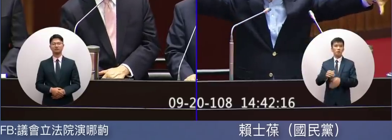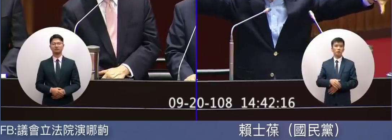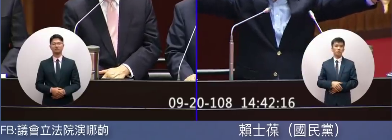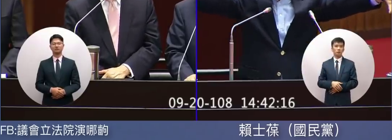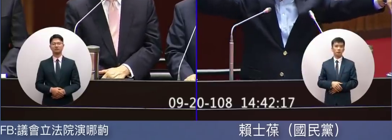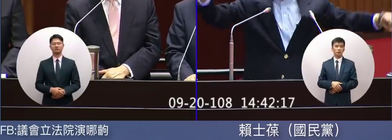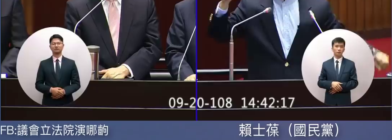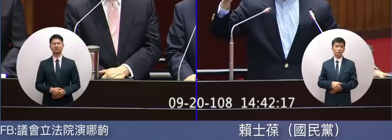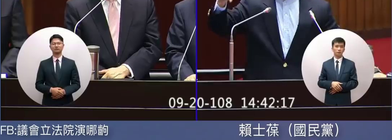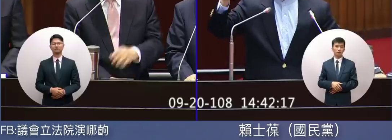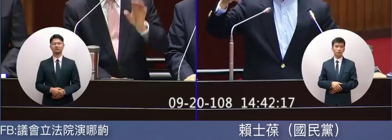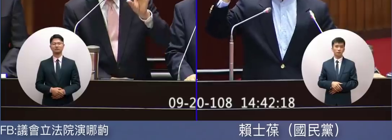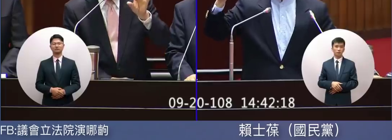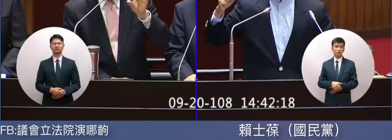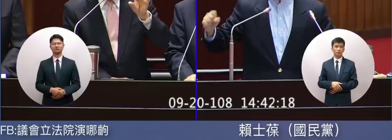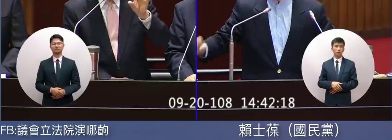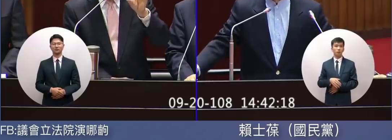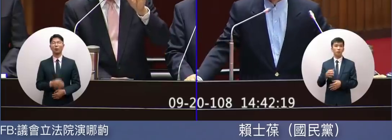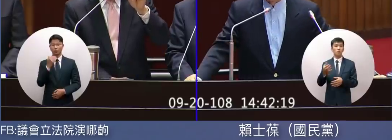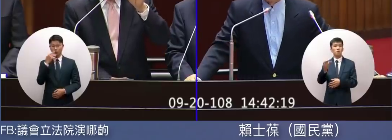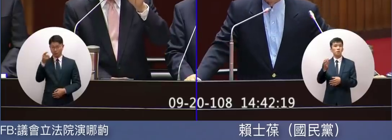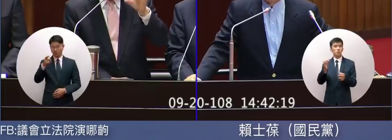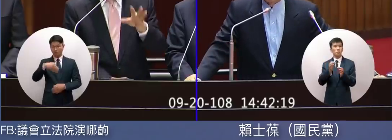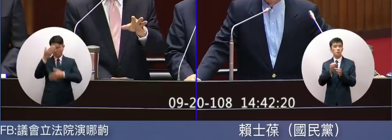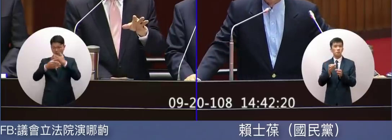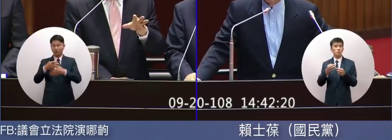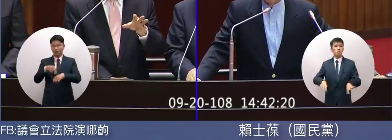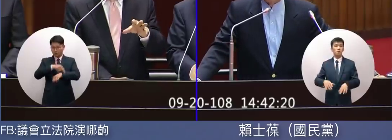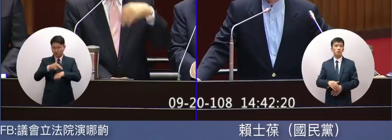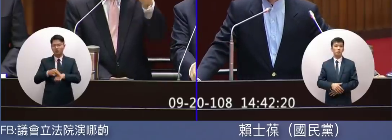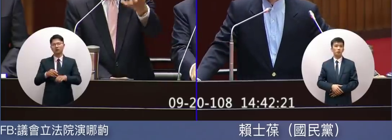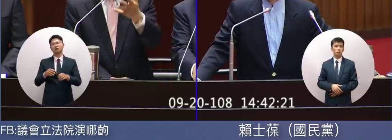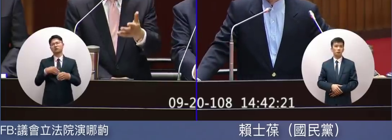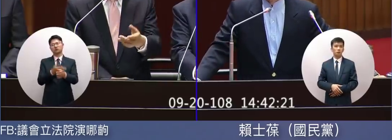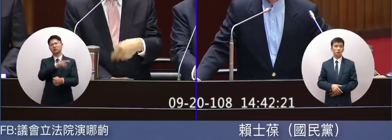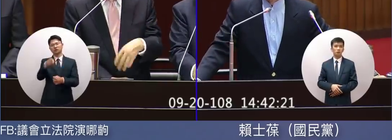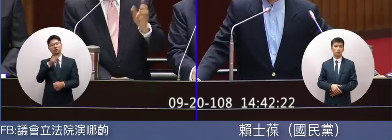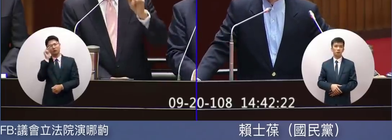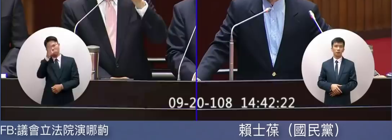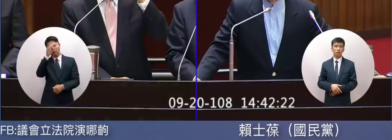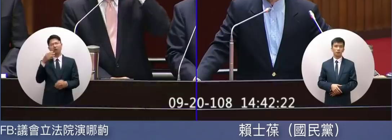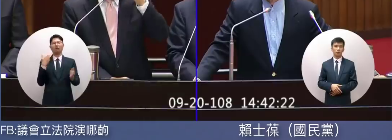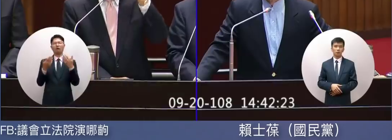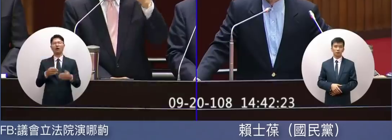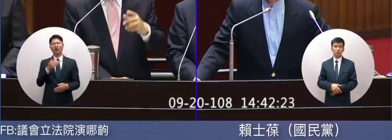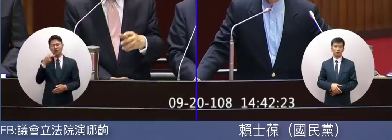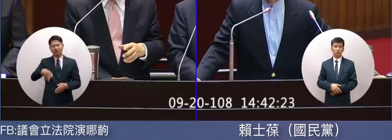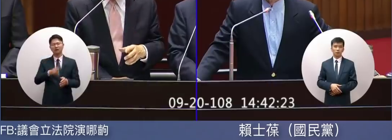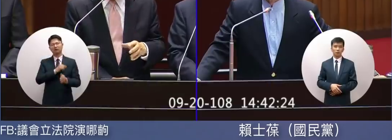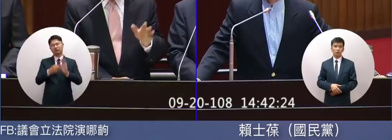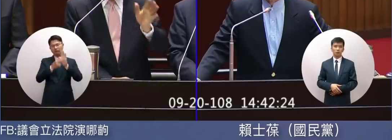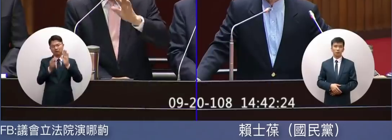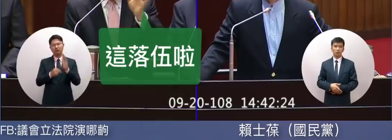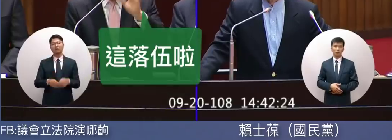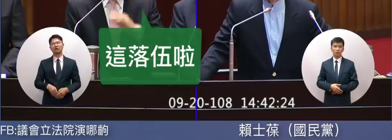呐、啊！因为我讲撒钱给我 们傻逼了，你若在做，就让人一目了然。啊，得过一个解释，啊，一个剃头，一个编